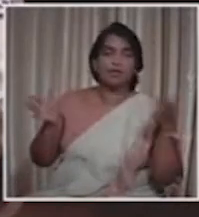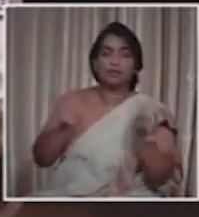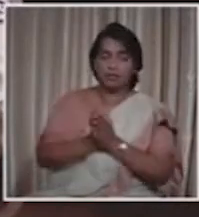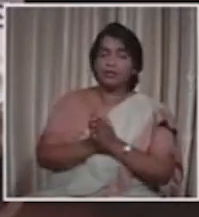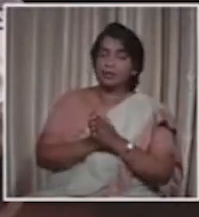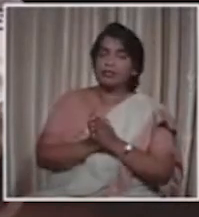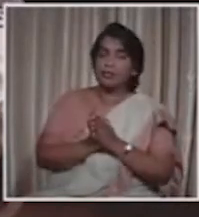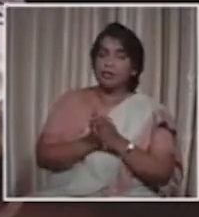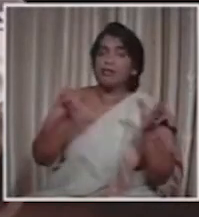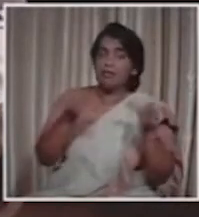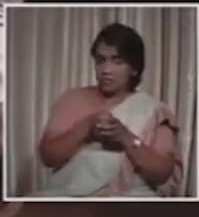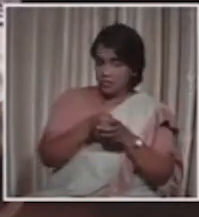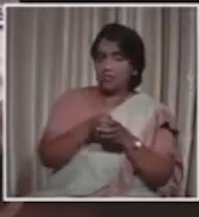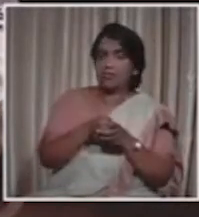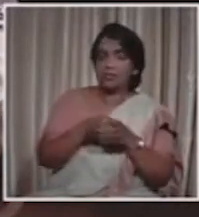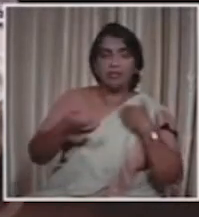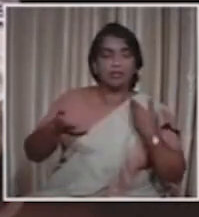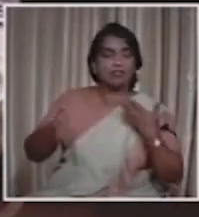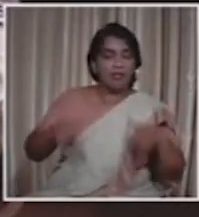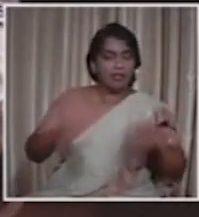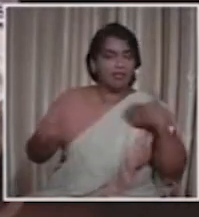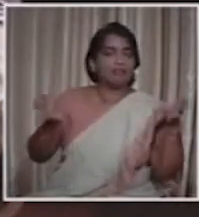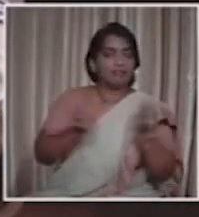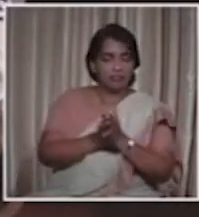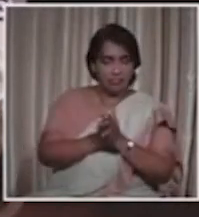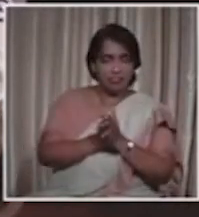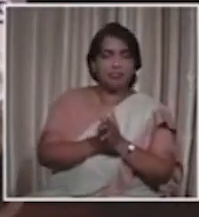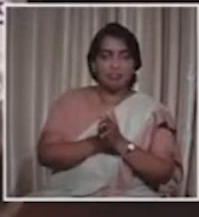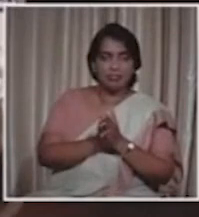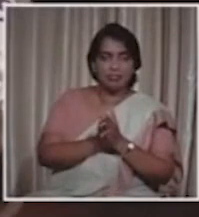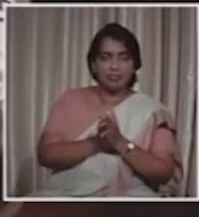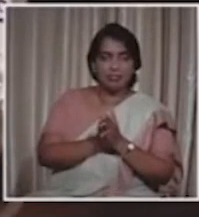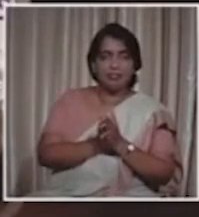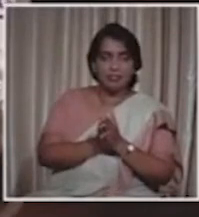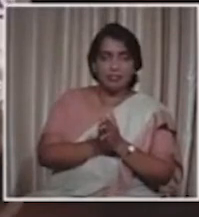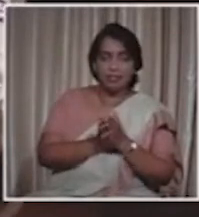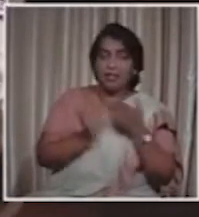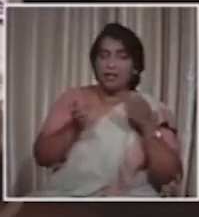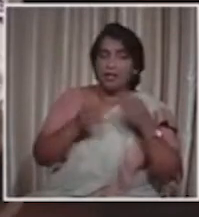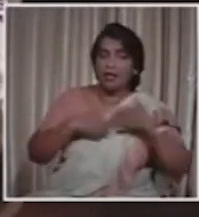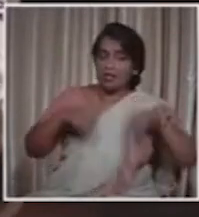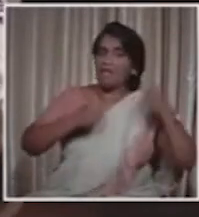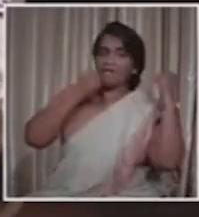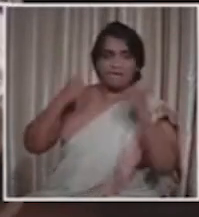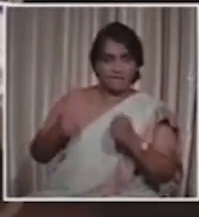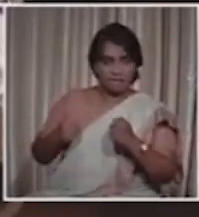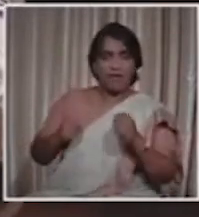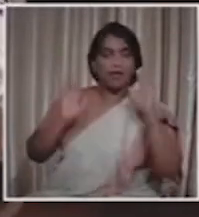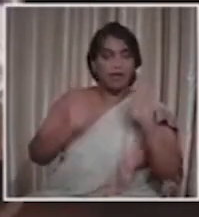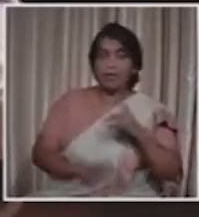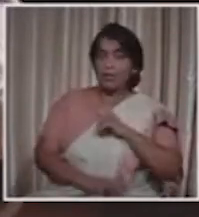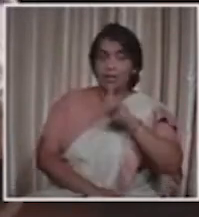pragatishili kandayamak attal wenagatta api inna parshwaye waadi una namuth api kiyanne